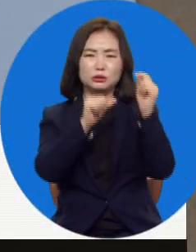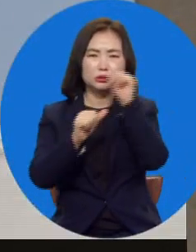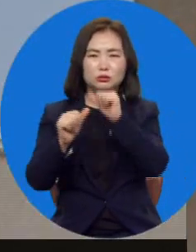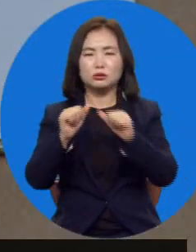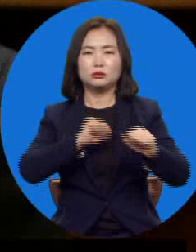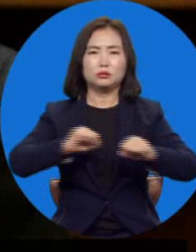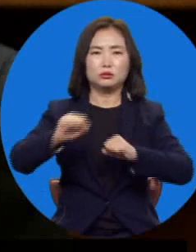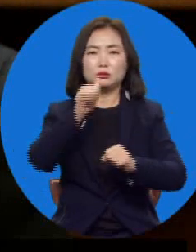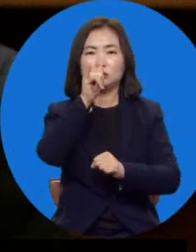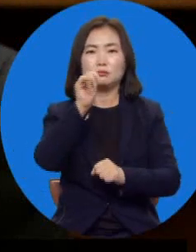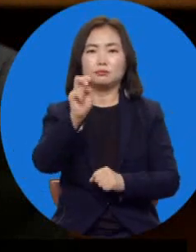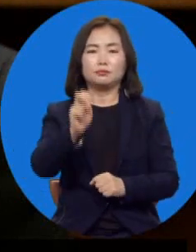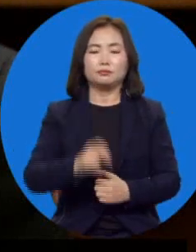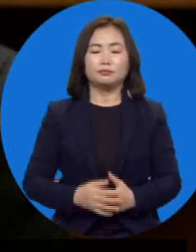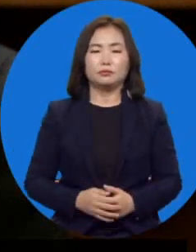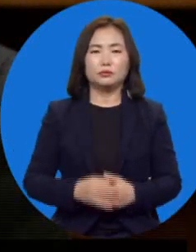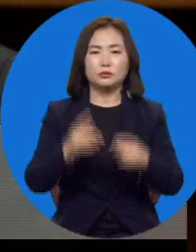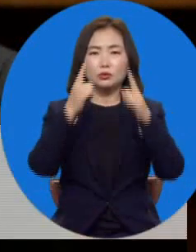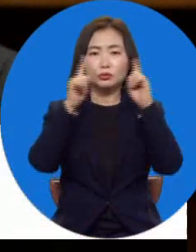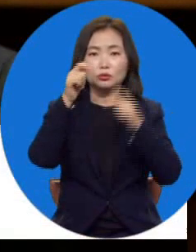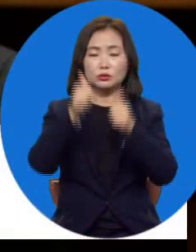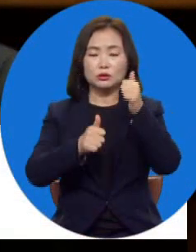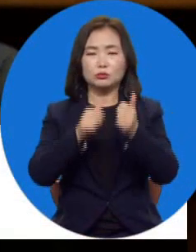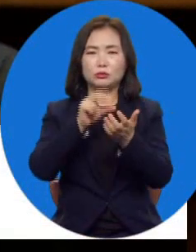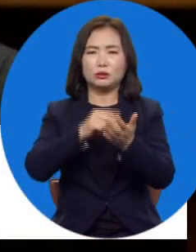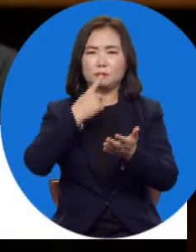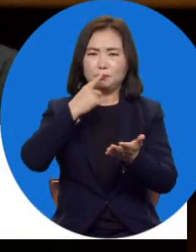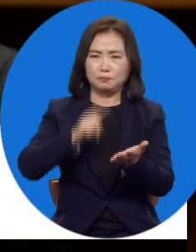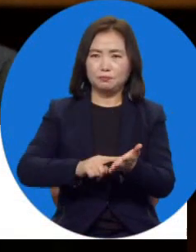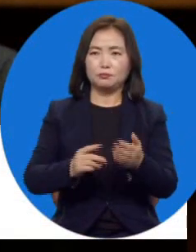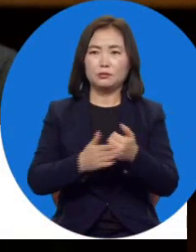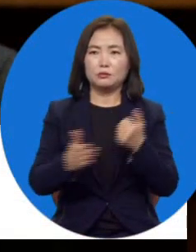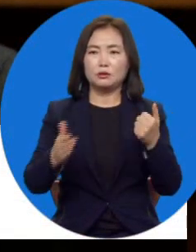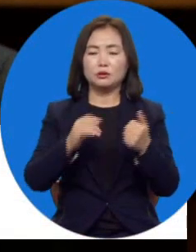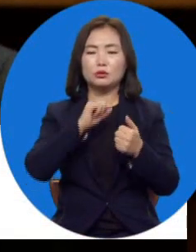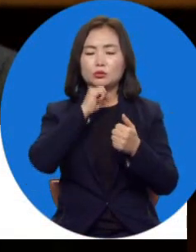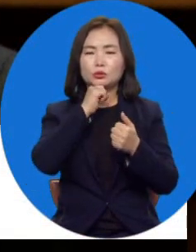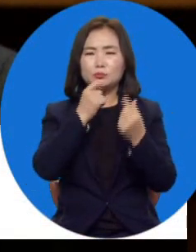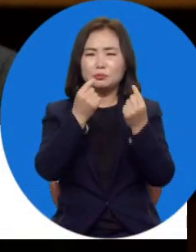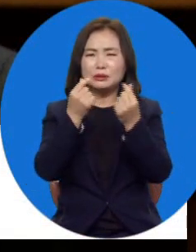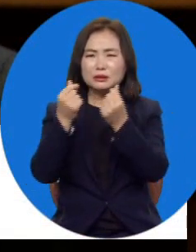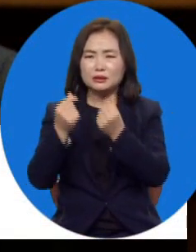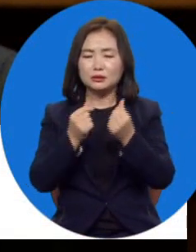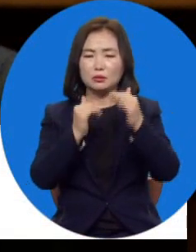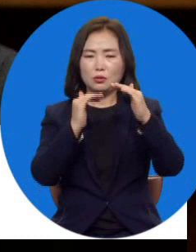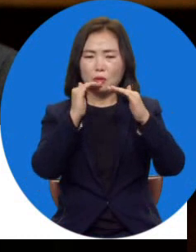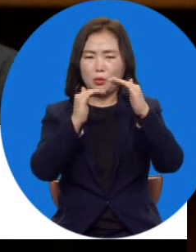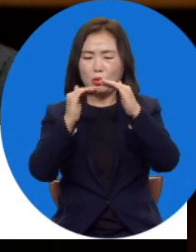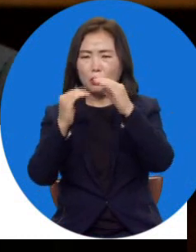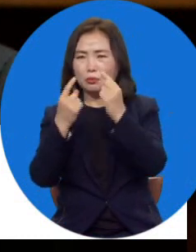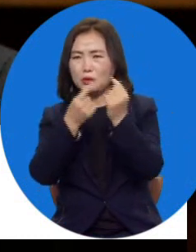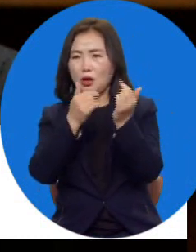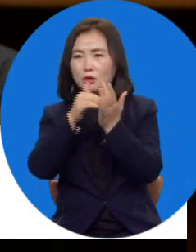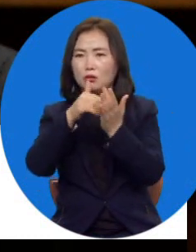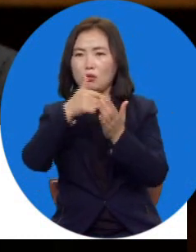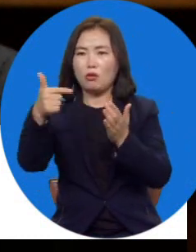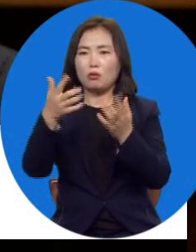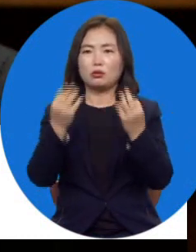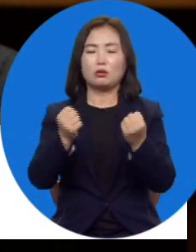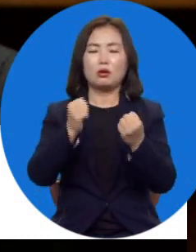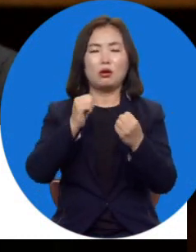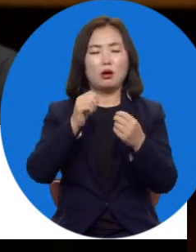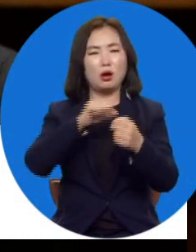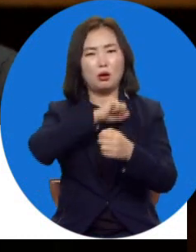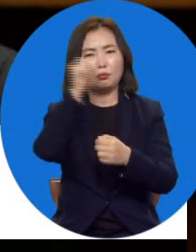예상됩니다 수능이 쉽게 출제 됨에 따라 비슷한 점수대 많은 학생들이 몰려 있어 합격을 예 척 아이가